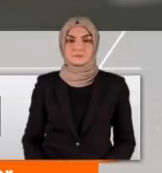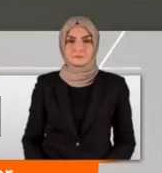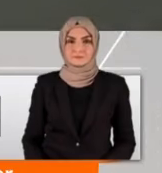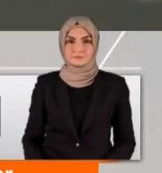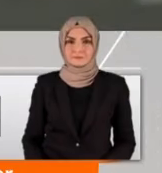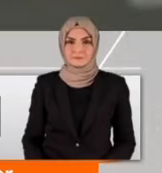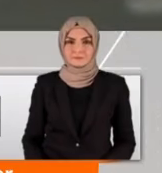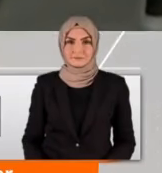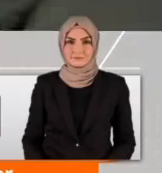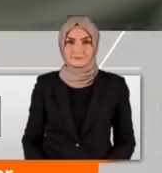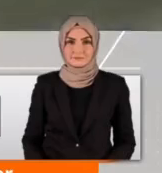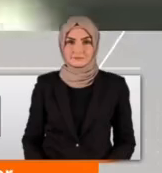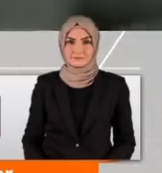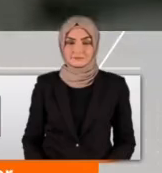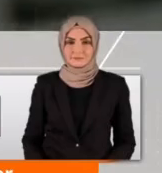Topak